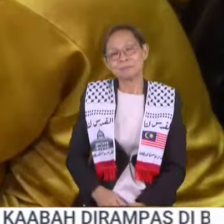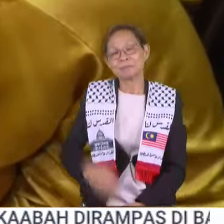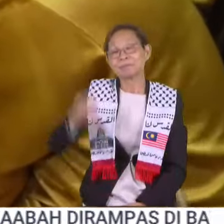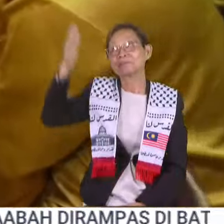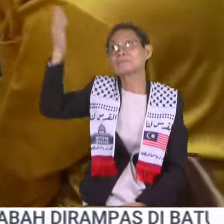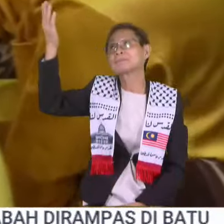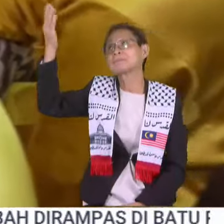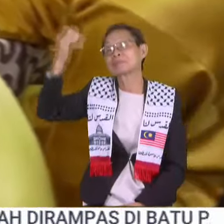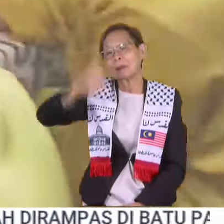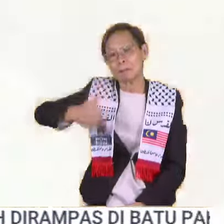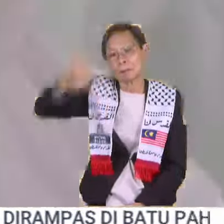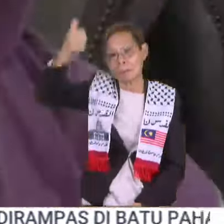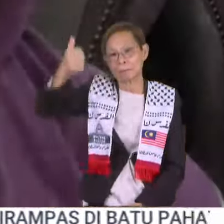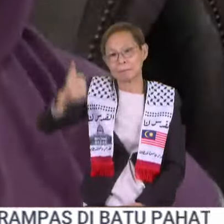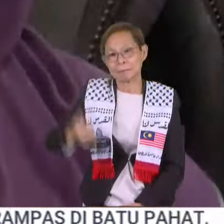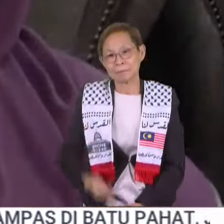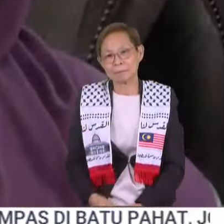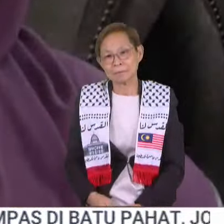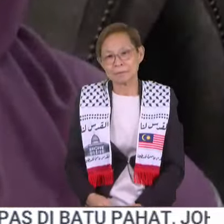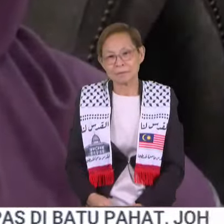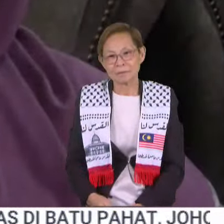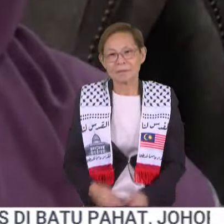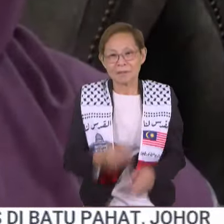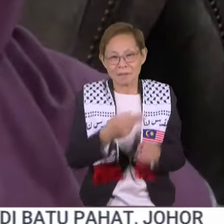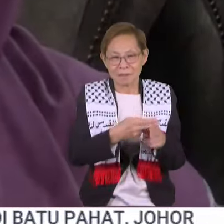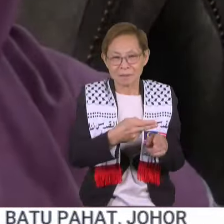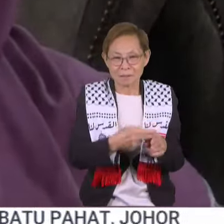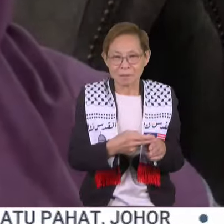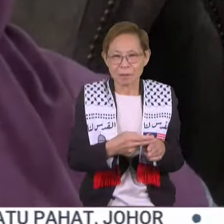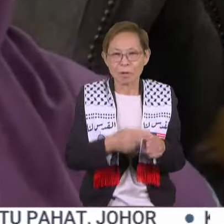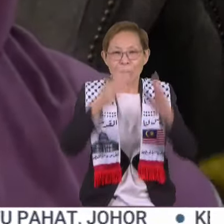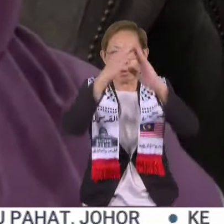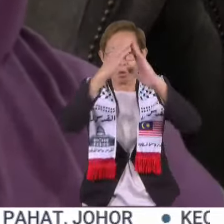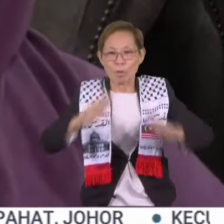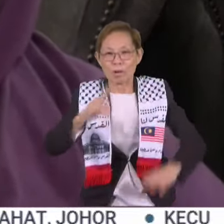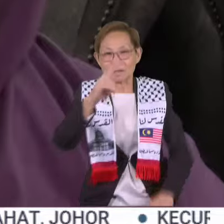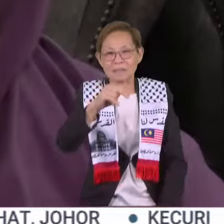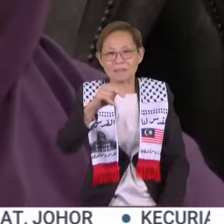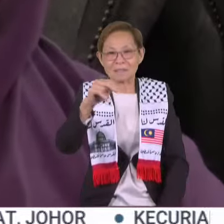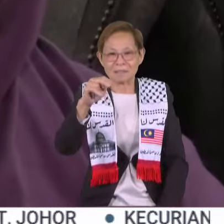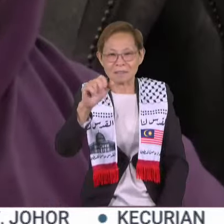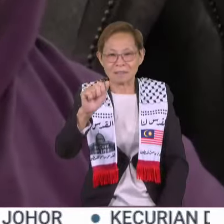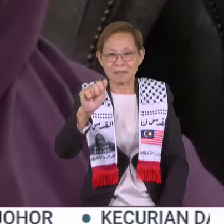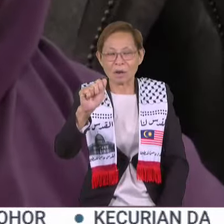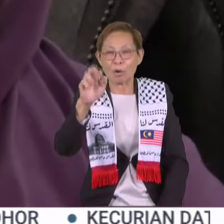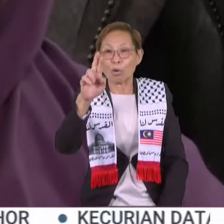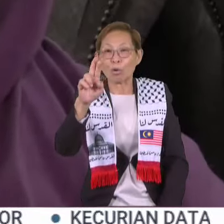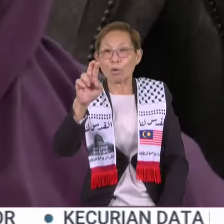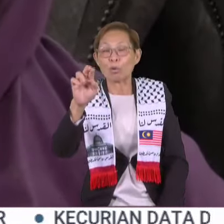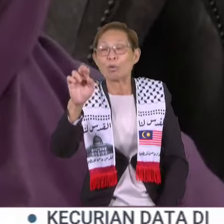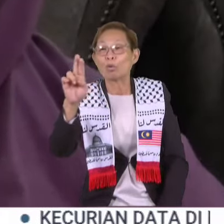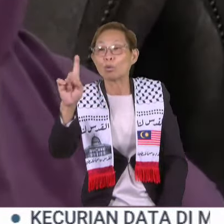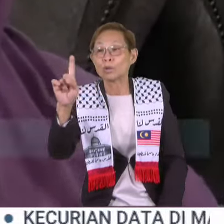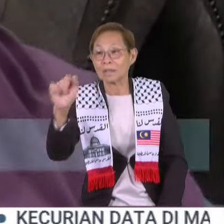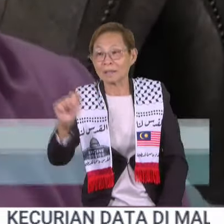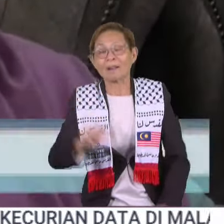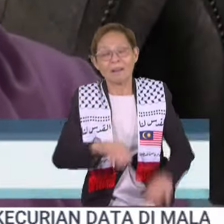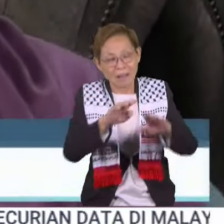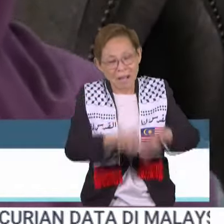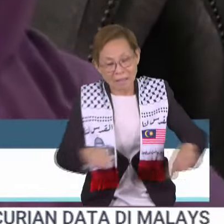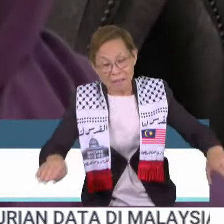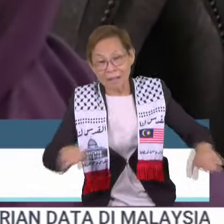Allahu akbar. Yang dinamakan Baitun Nurwadah lah, rumah Nurwadah. Ya, anak-anak kat sini ada